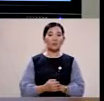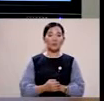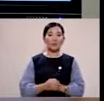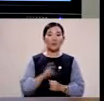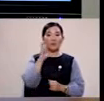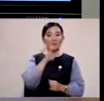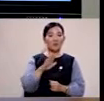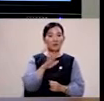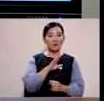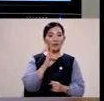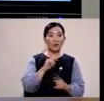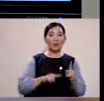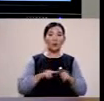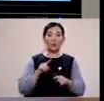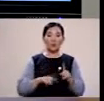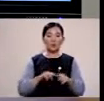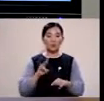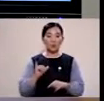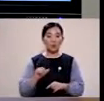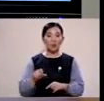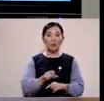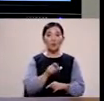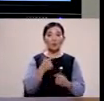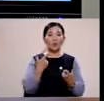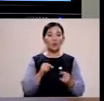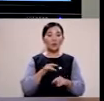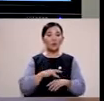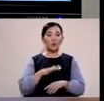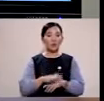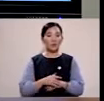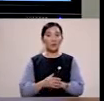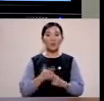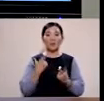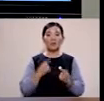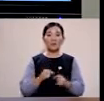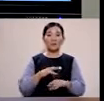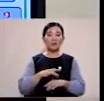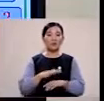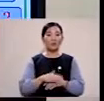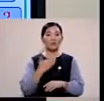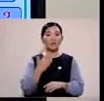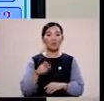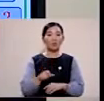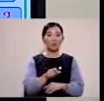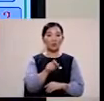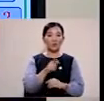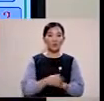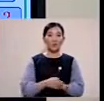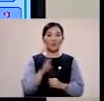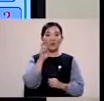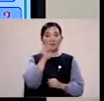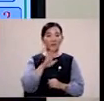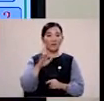Vatanga, на родину. Yo'lingiz qayerda tugaydi? Где закончится ваш путь?